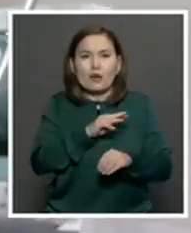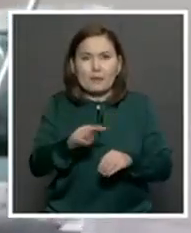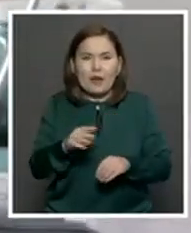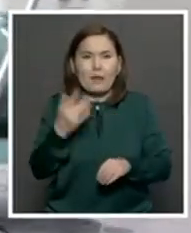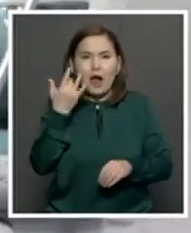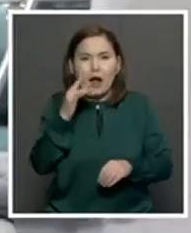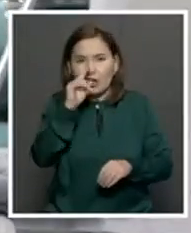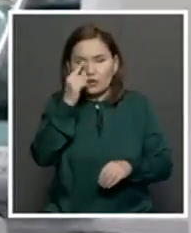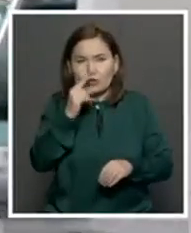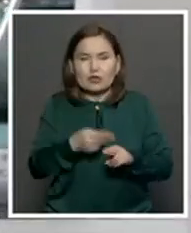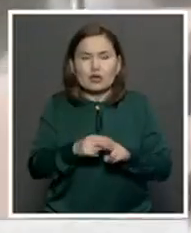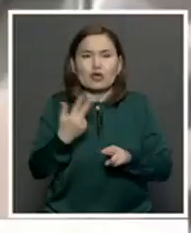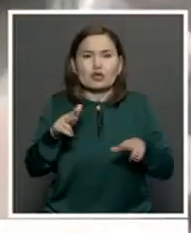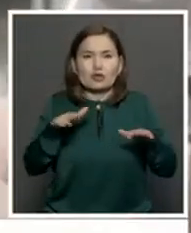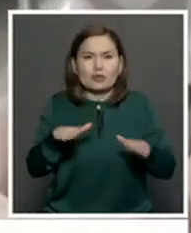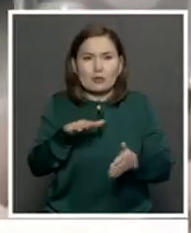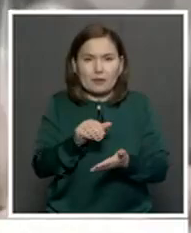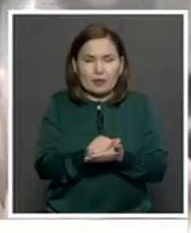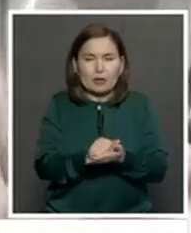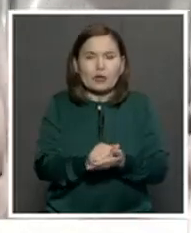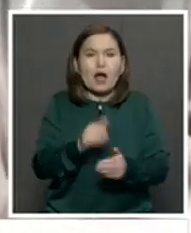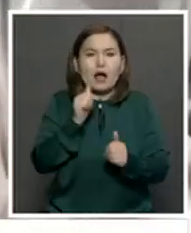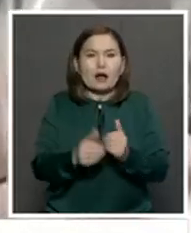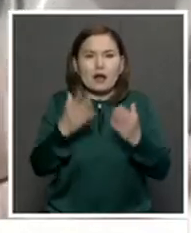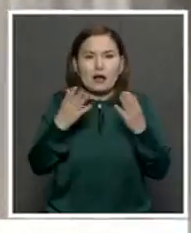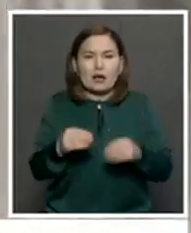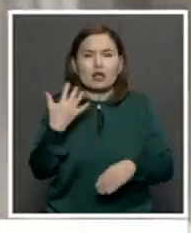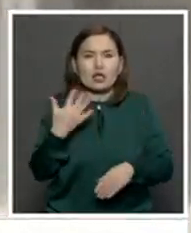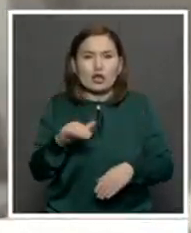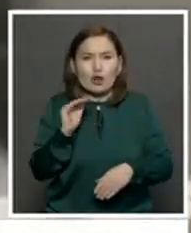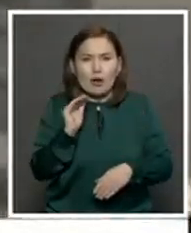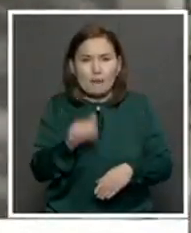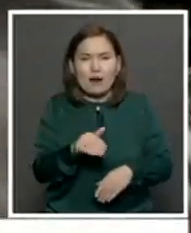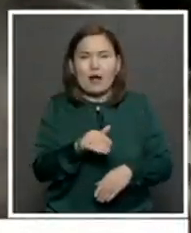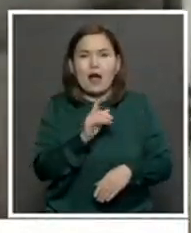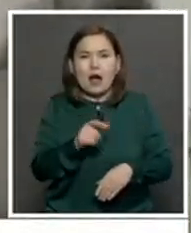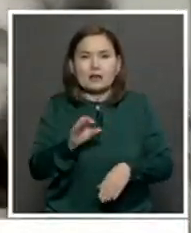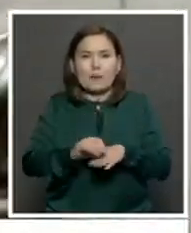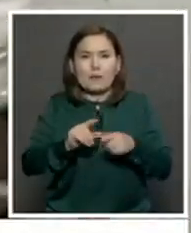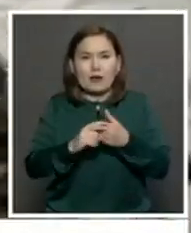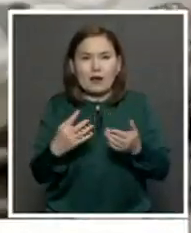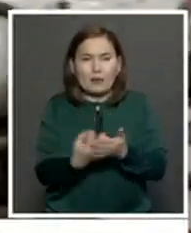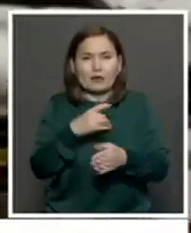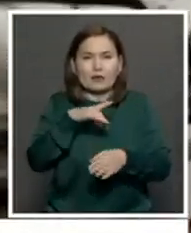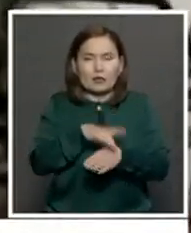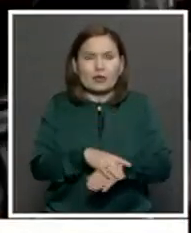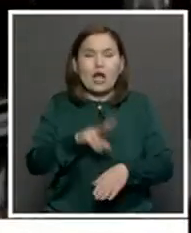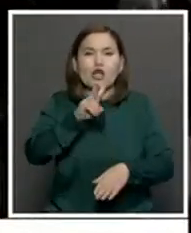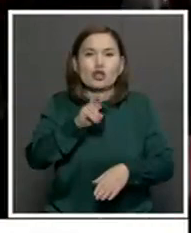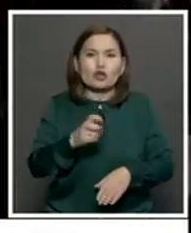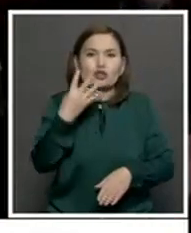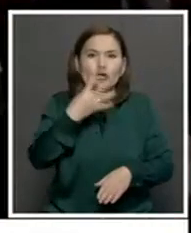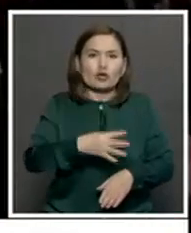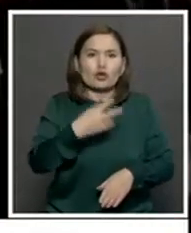пен Үндістаннан кейінгі үшінші мемлекет. Мұнда күніне 50 мыңнан астам адамның вирус жұқтырғаны тіркелуде.